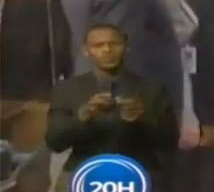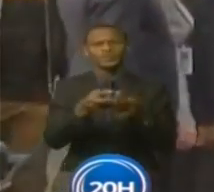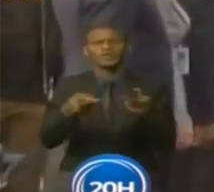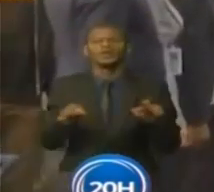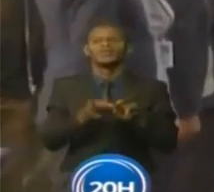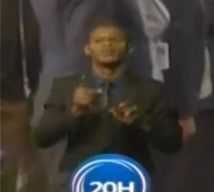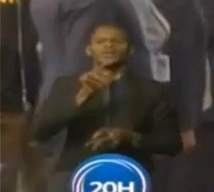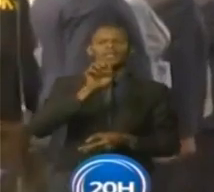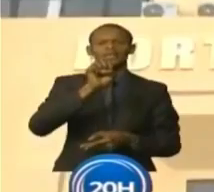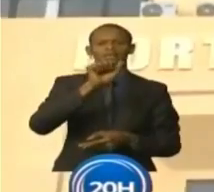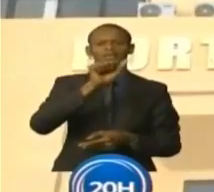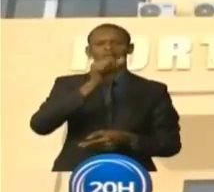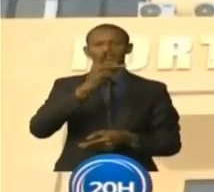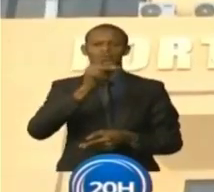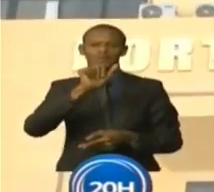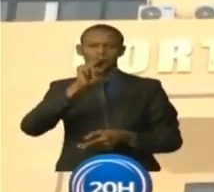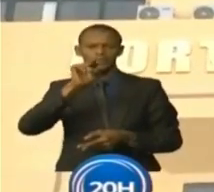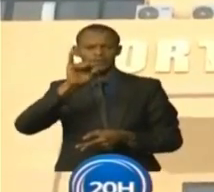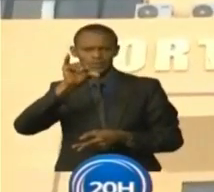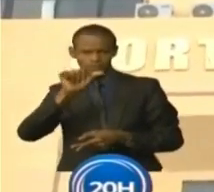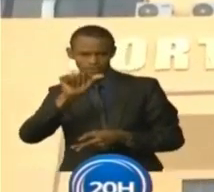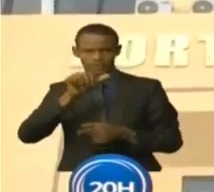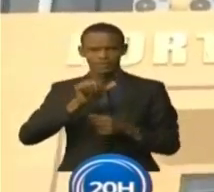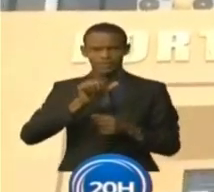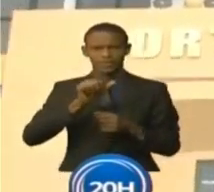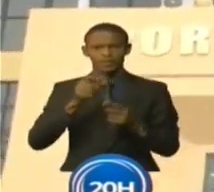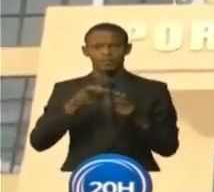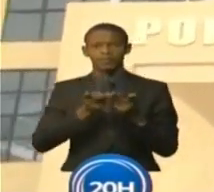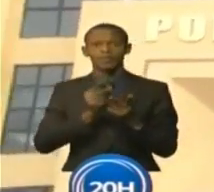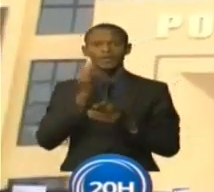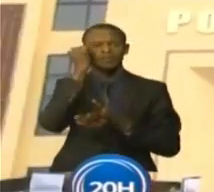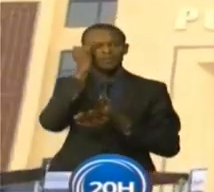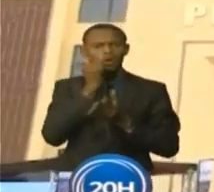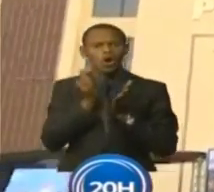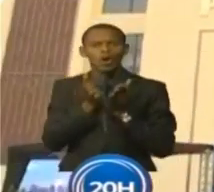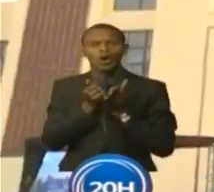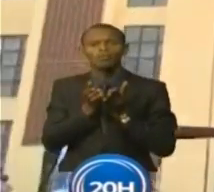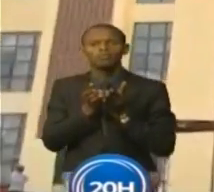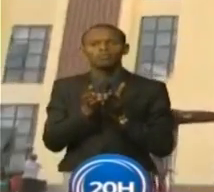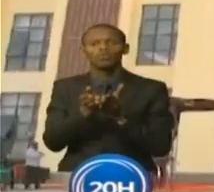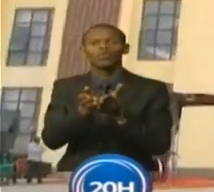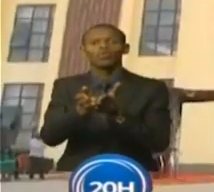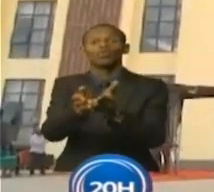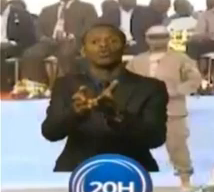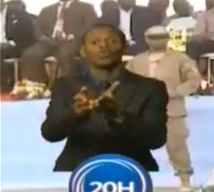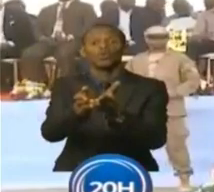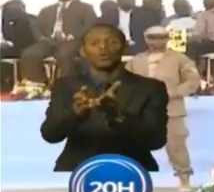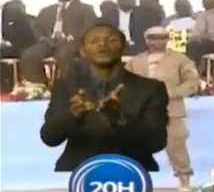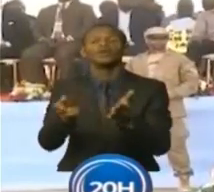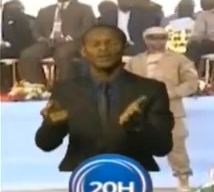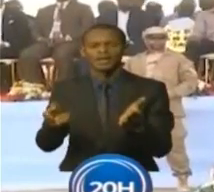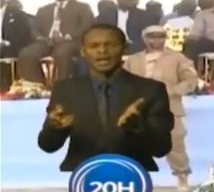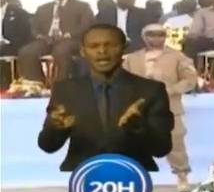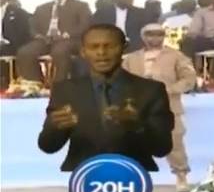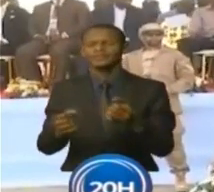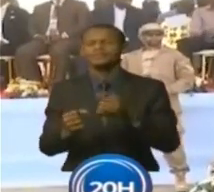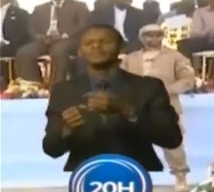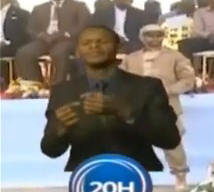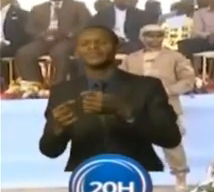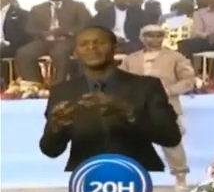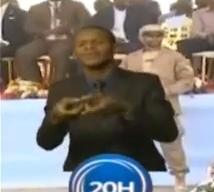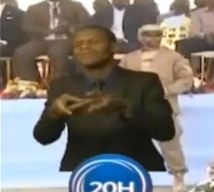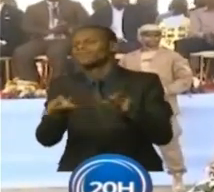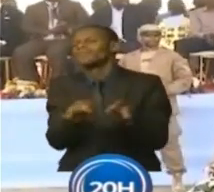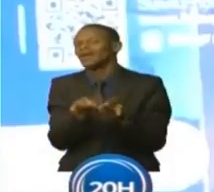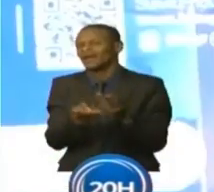cérémonie d'inauguration du port sec de Lukangaba. Des discours ont été prononcés et d'après l'agence congolaise des grands travaux, ce